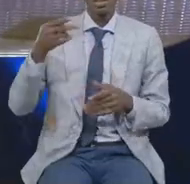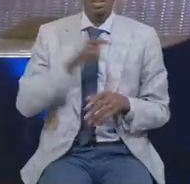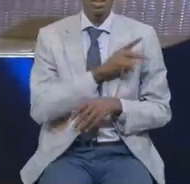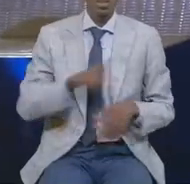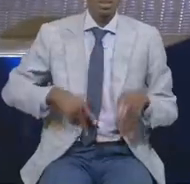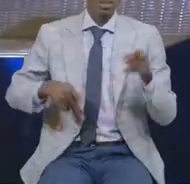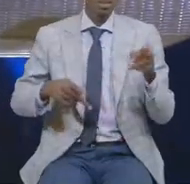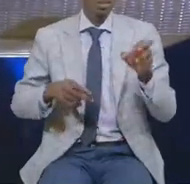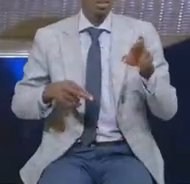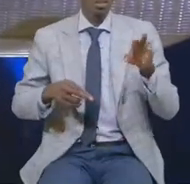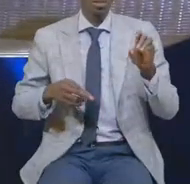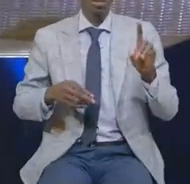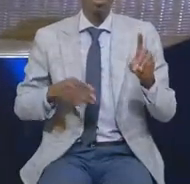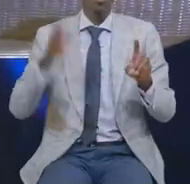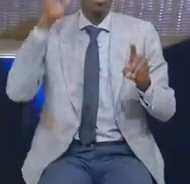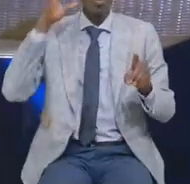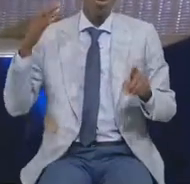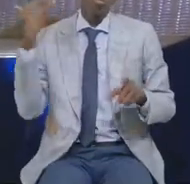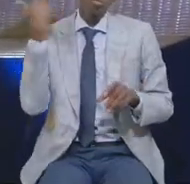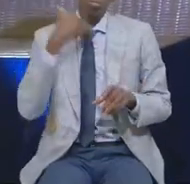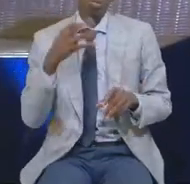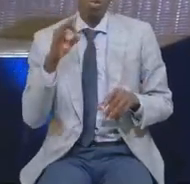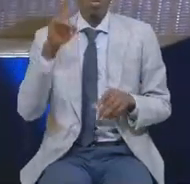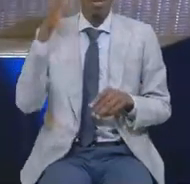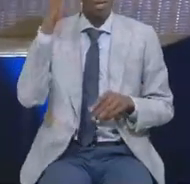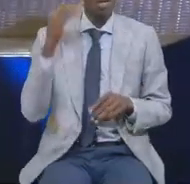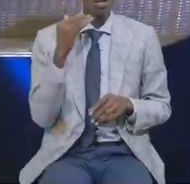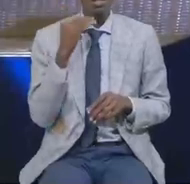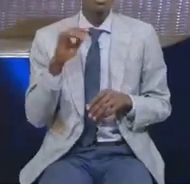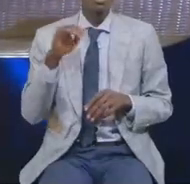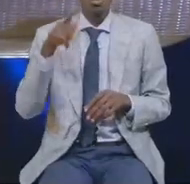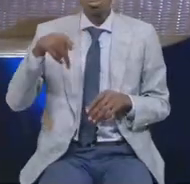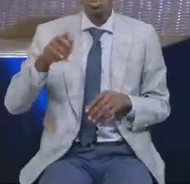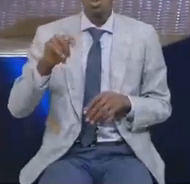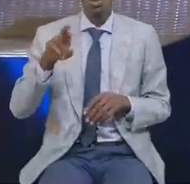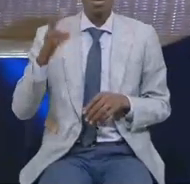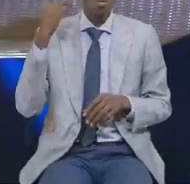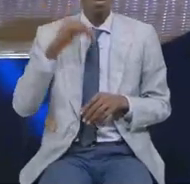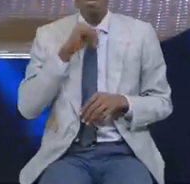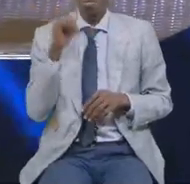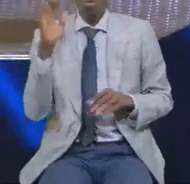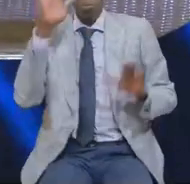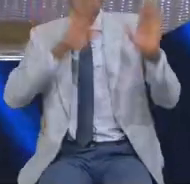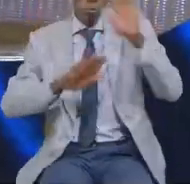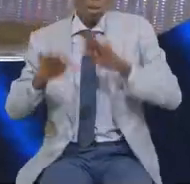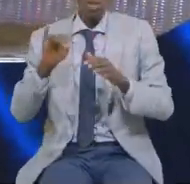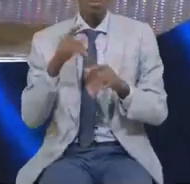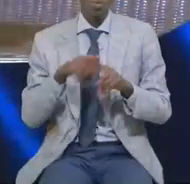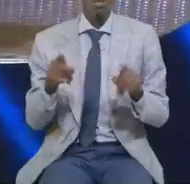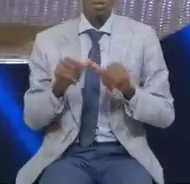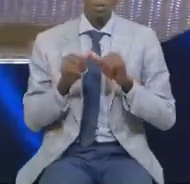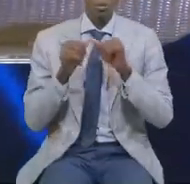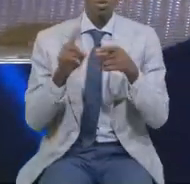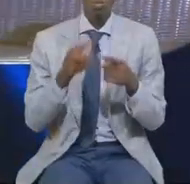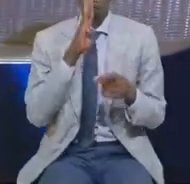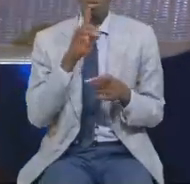de ce que Hérode fera pour l'exécuter, il n'est pas dérangé. Il est allé dormir. C'est ce que le Seigneur veut qu'on fasse. Lorsque tu